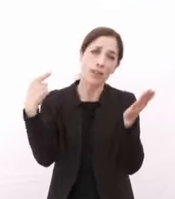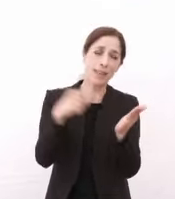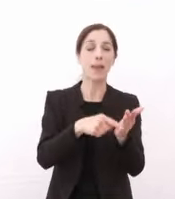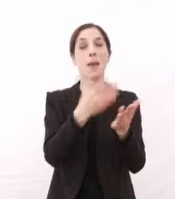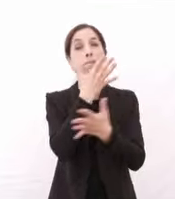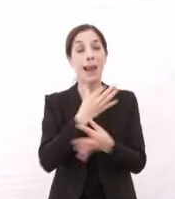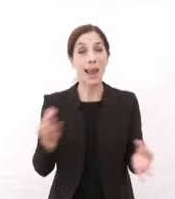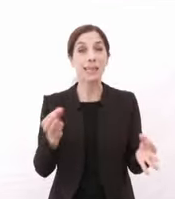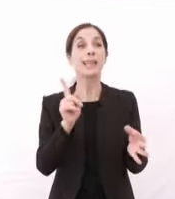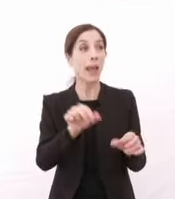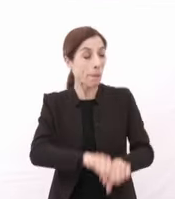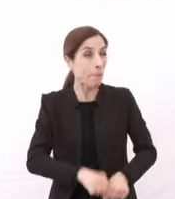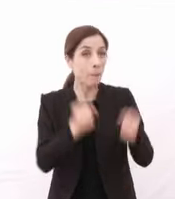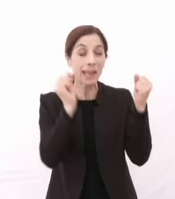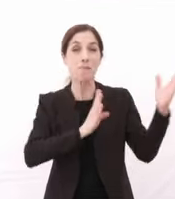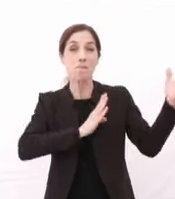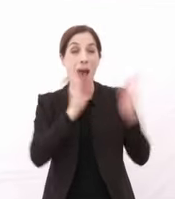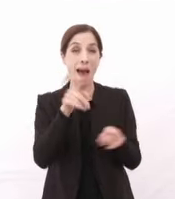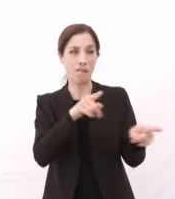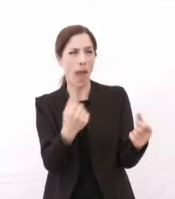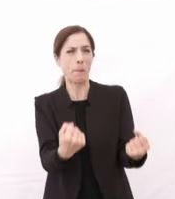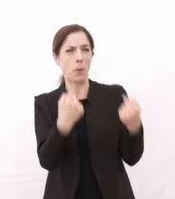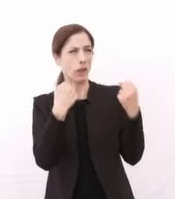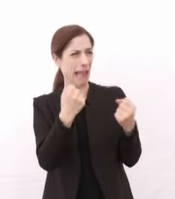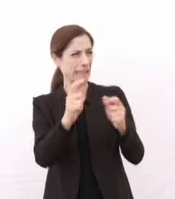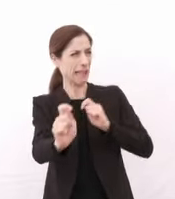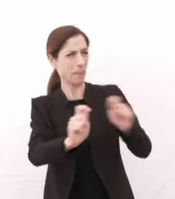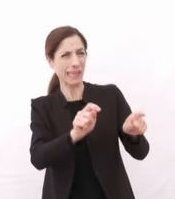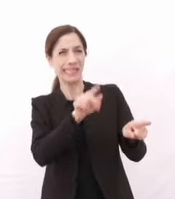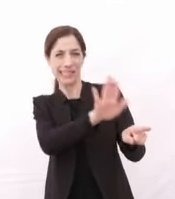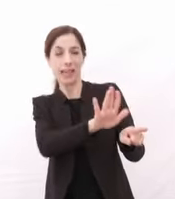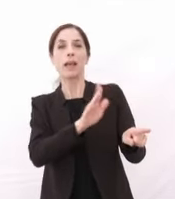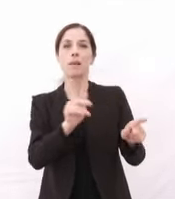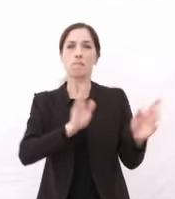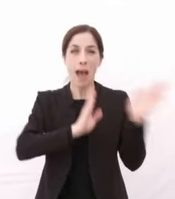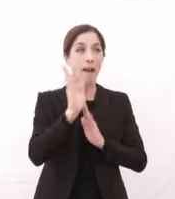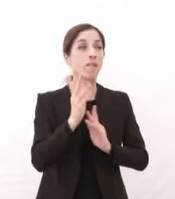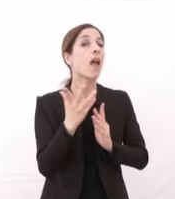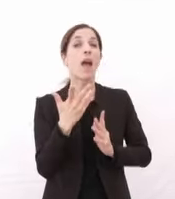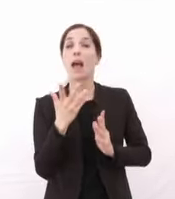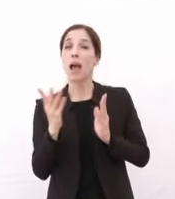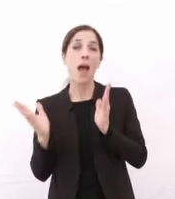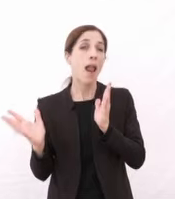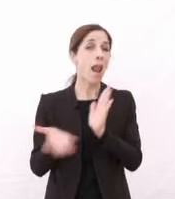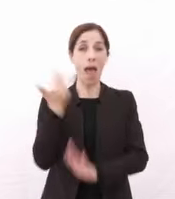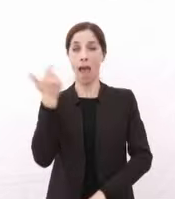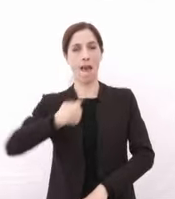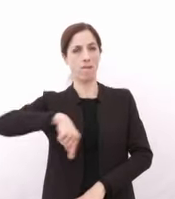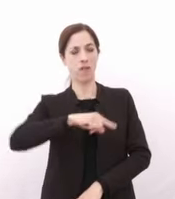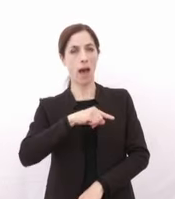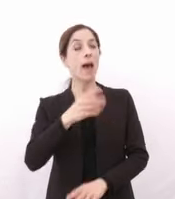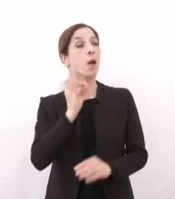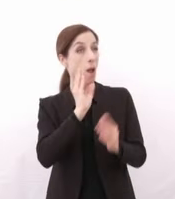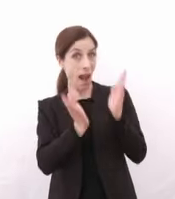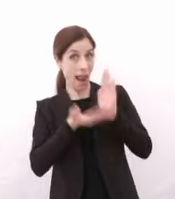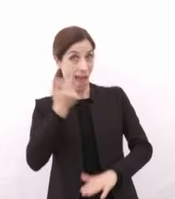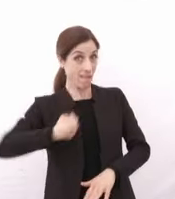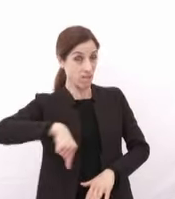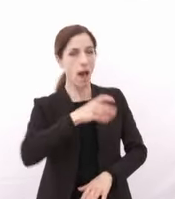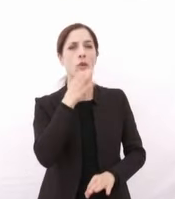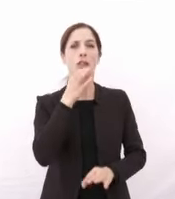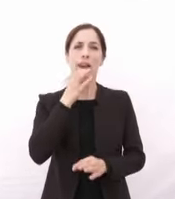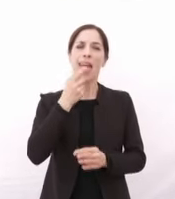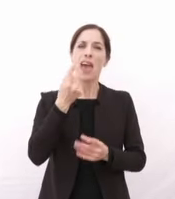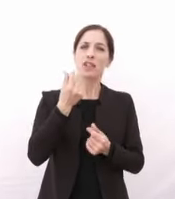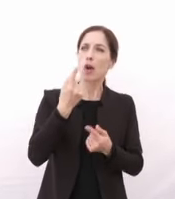mafiosa e la forza economica delle mafie sottraggono a ciascuno di noi. E questo vuol dire meno risorse per le persone oneste, vuol dire